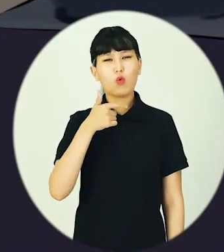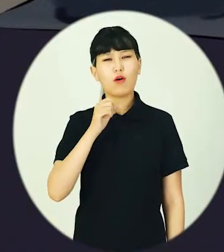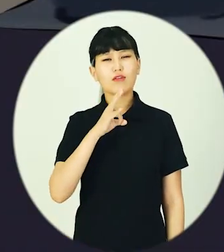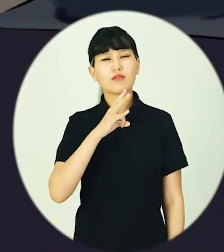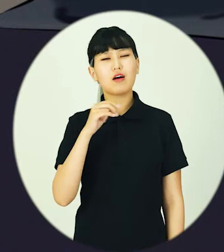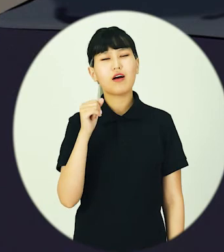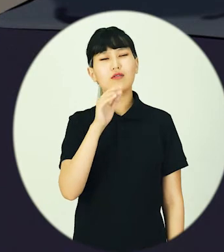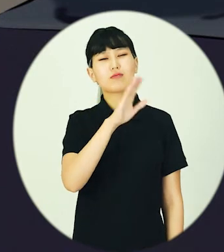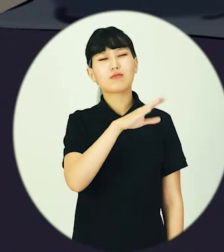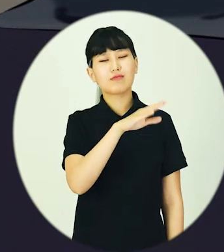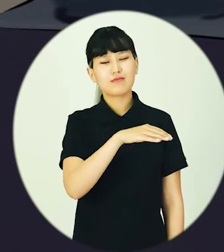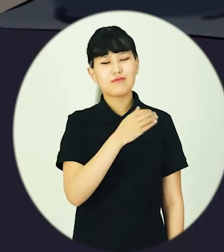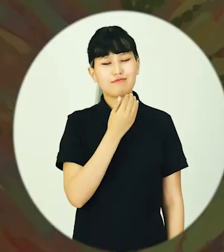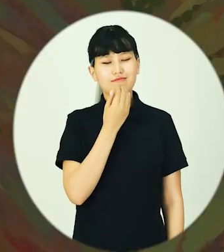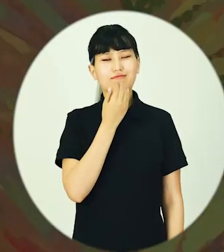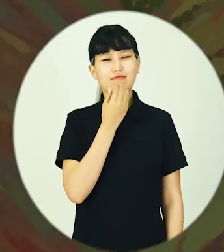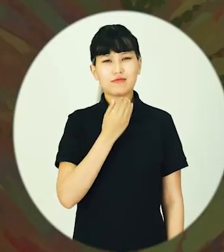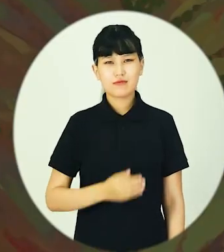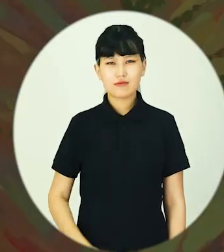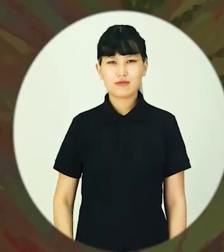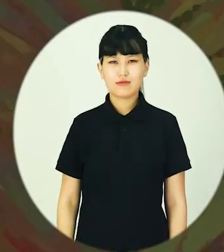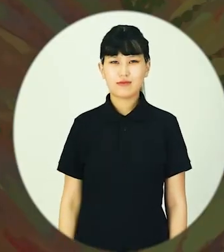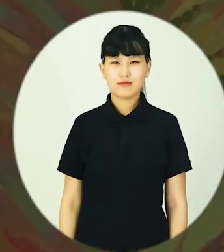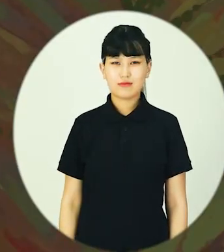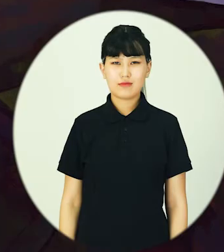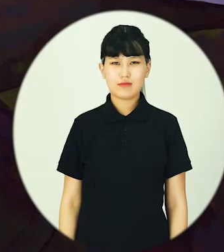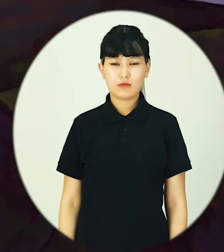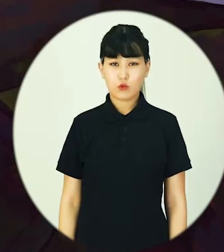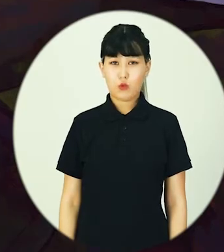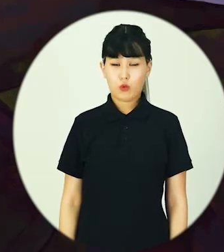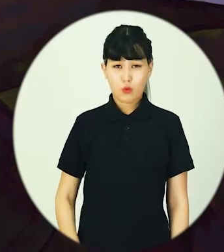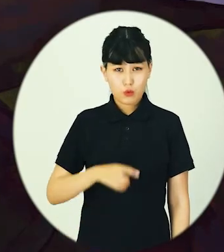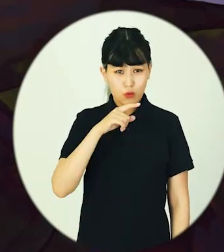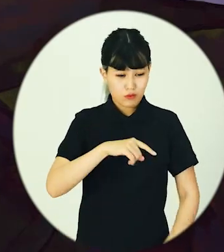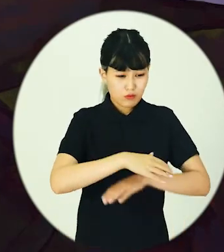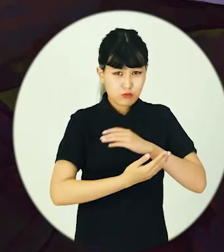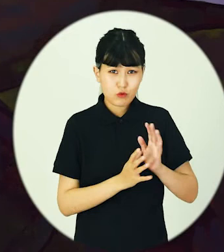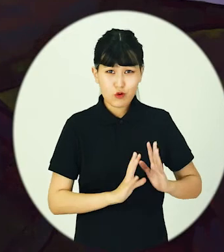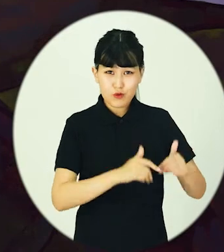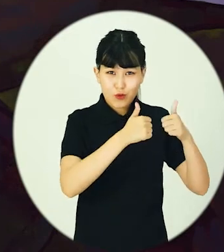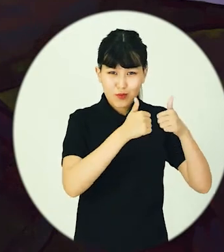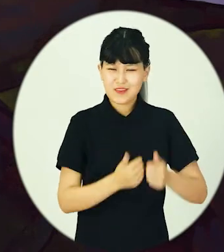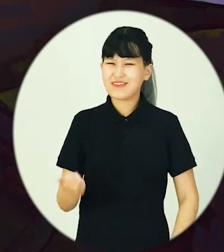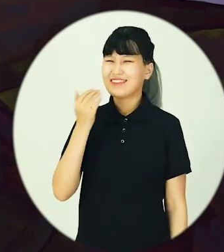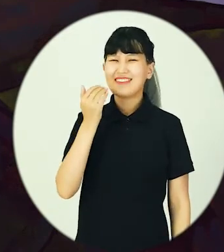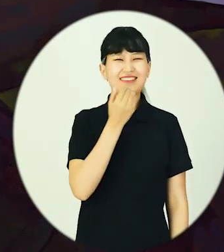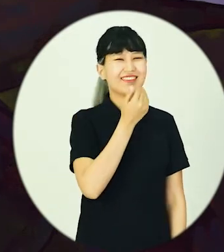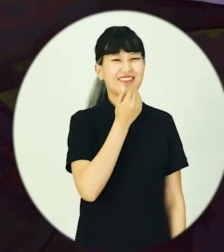Хөөх, Саварчи эдэг ч гэсэн үү?